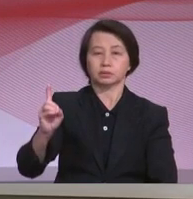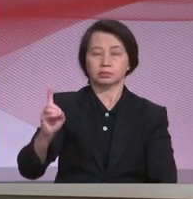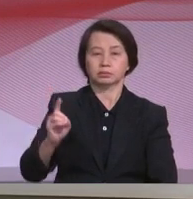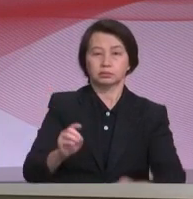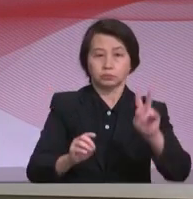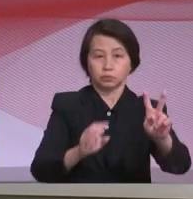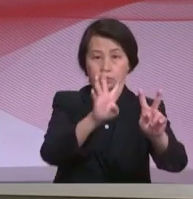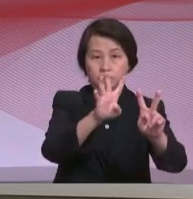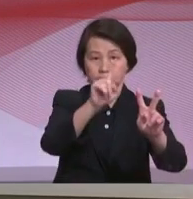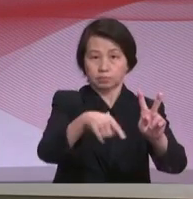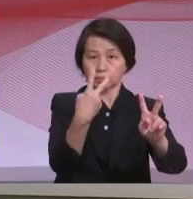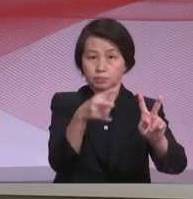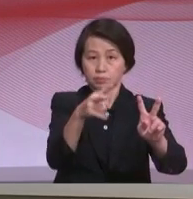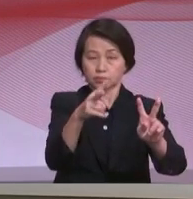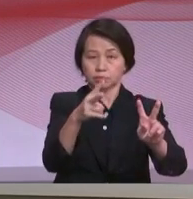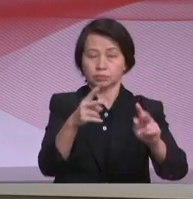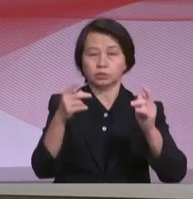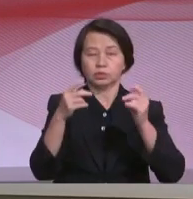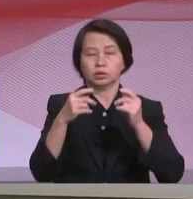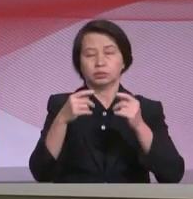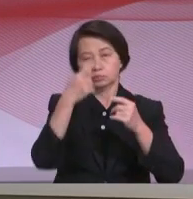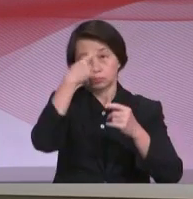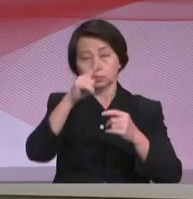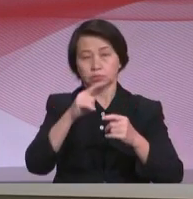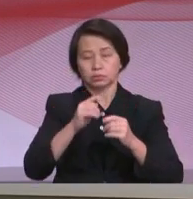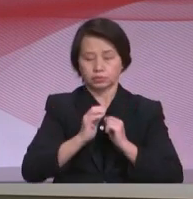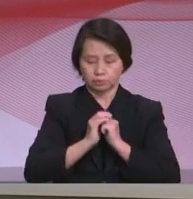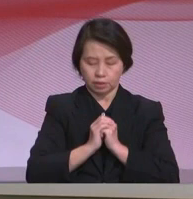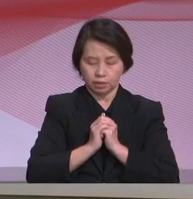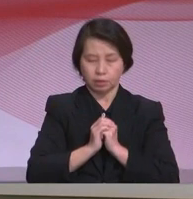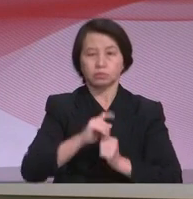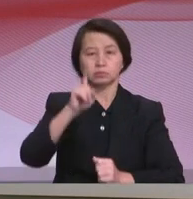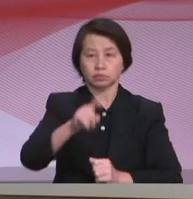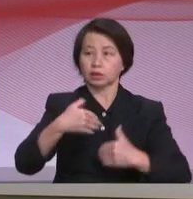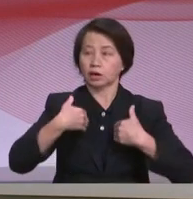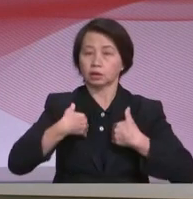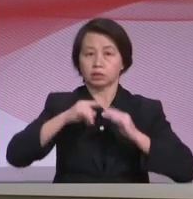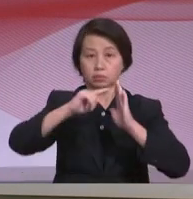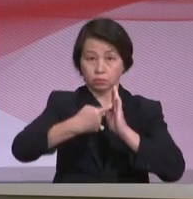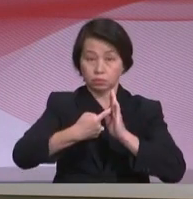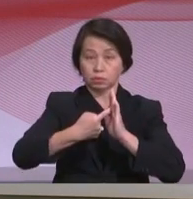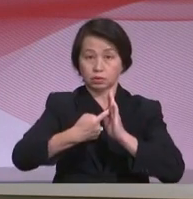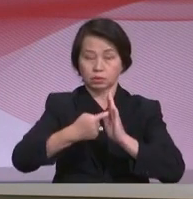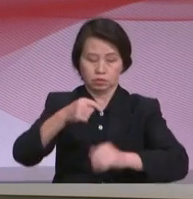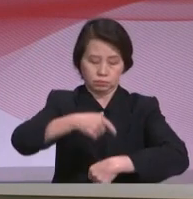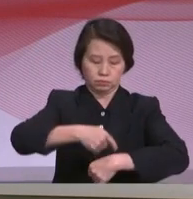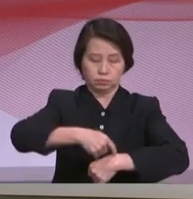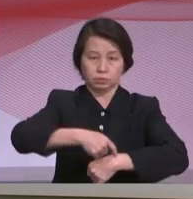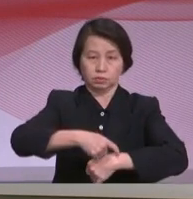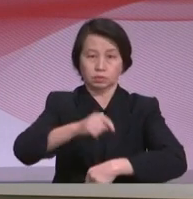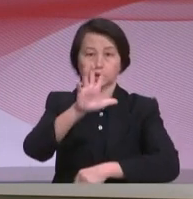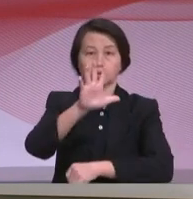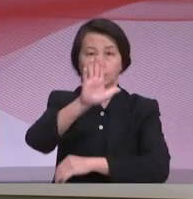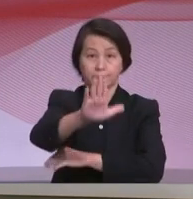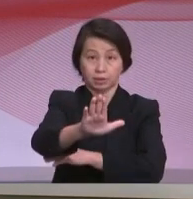Pada 24 Disember, upacara sembahyang perlu diadakan bermula pada jam 5